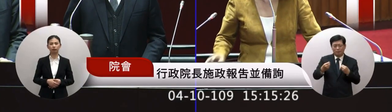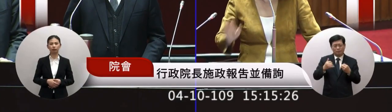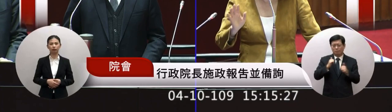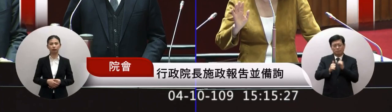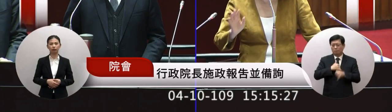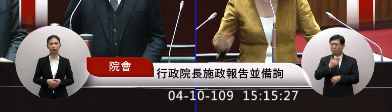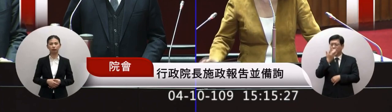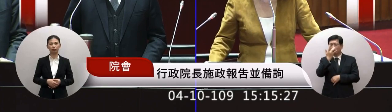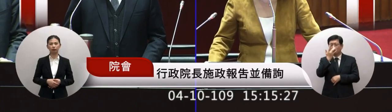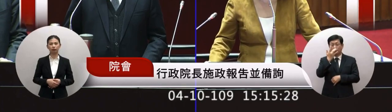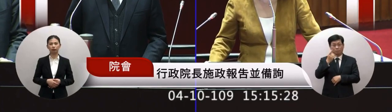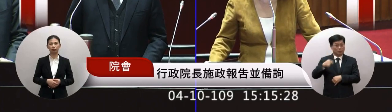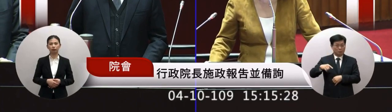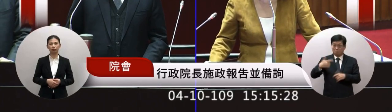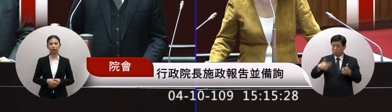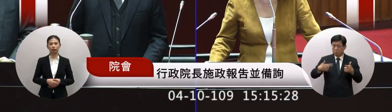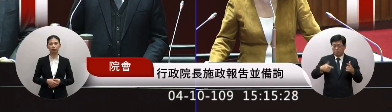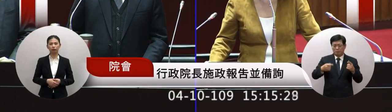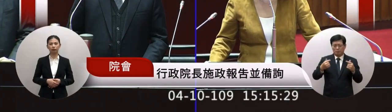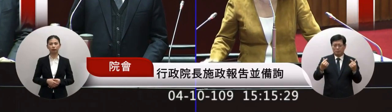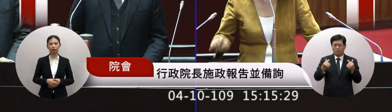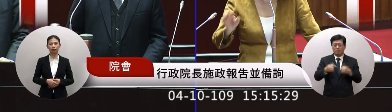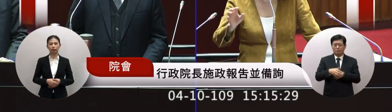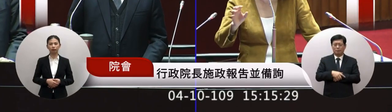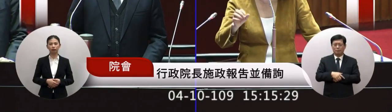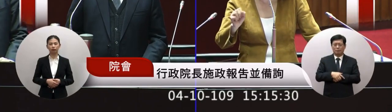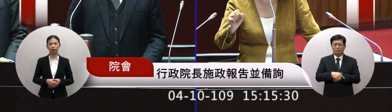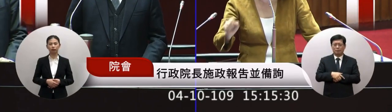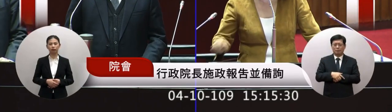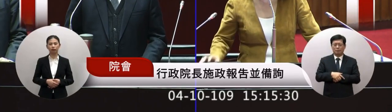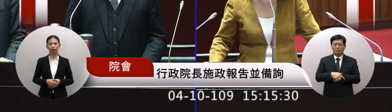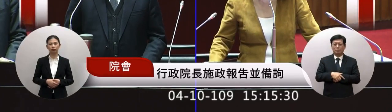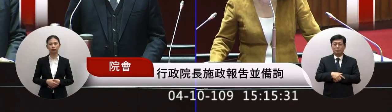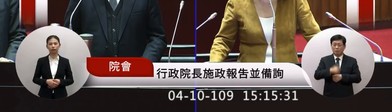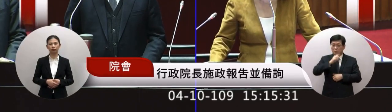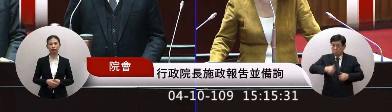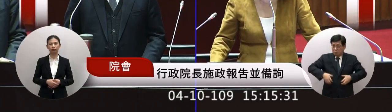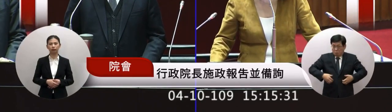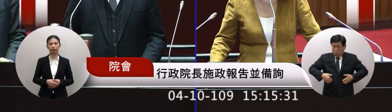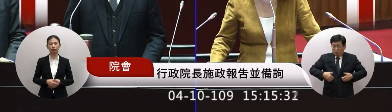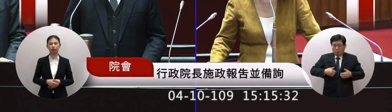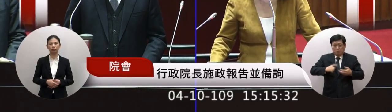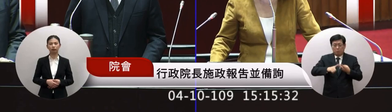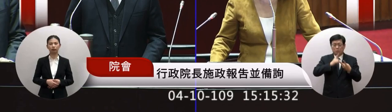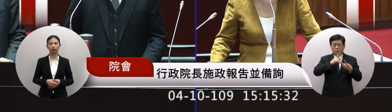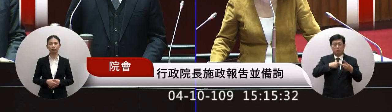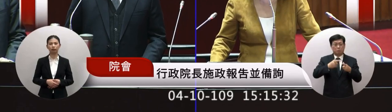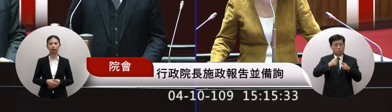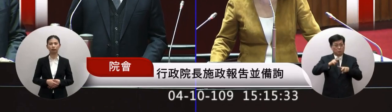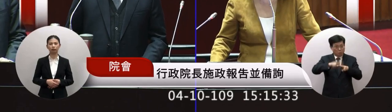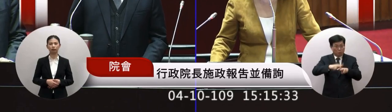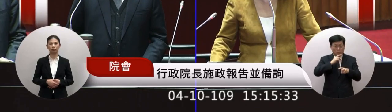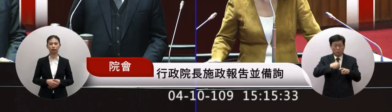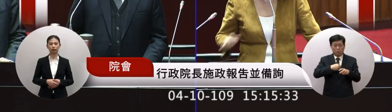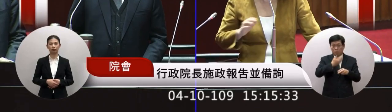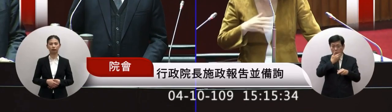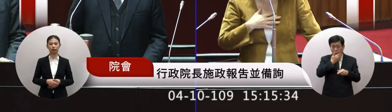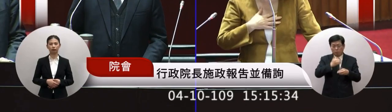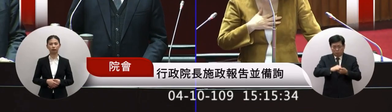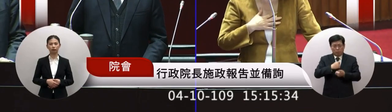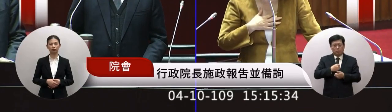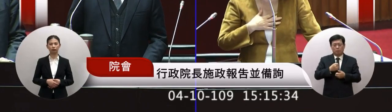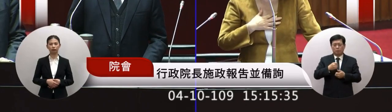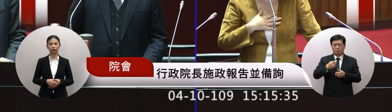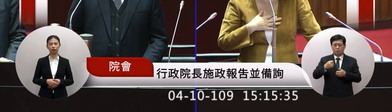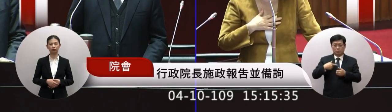虑。民众并不是讲说这个有紧急必要或者公共利益的情况之下不需要，民众